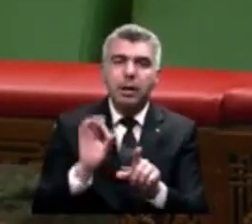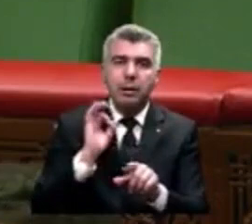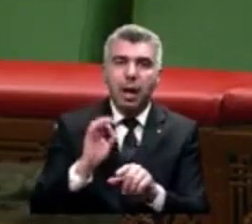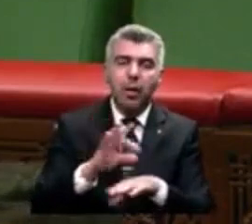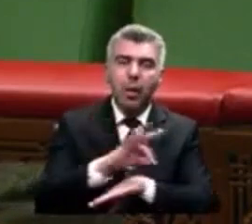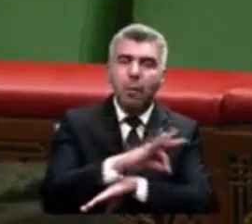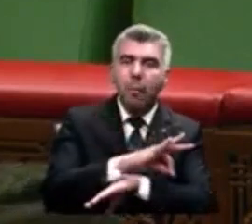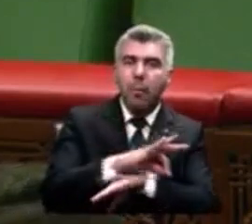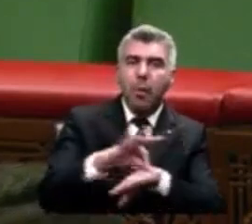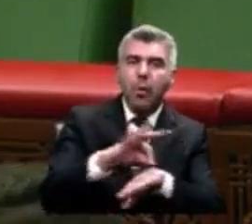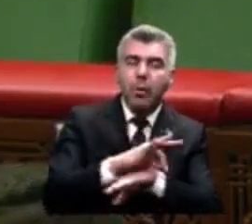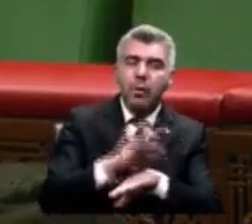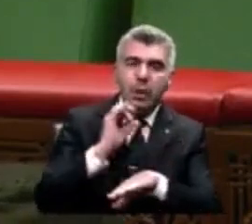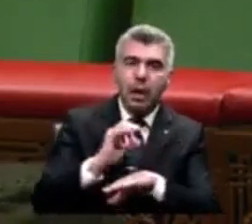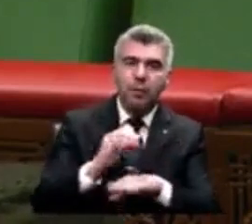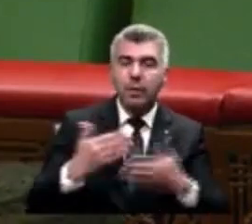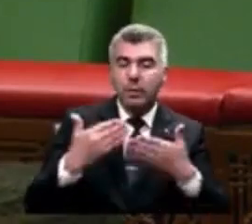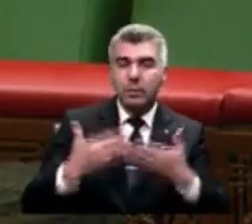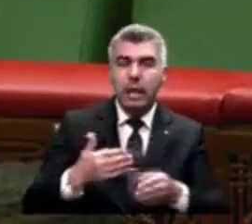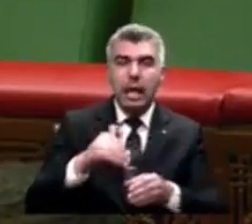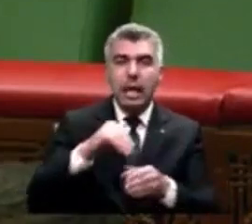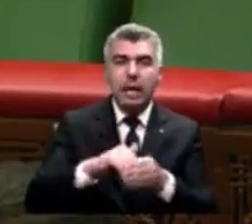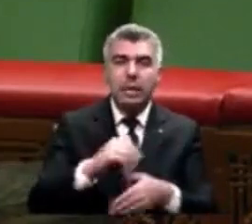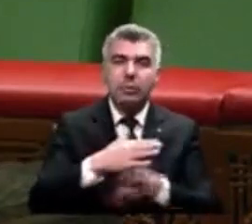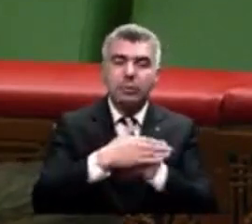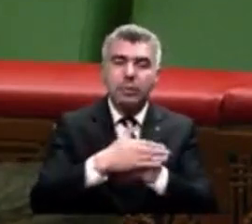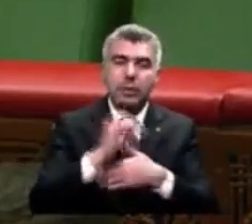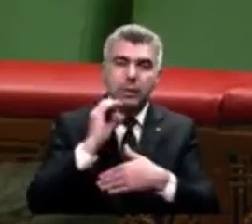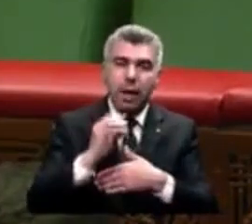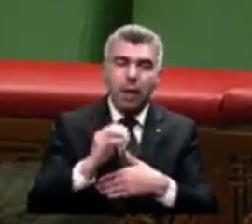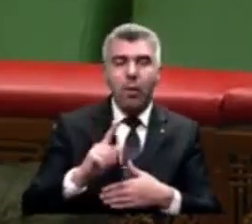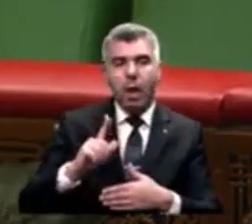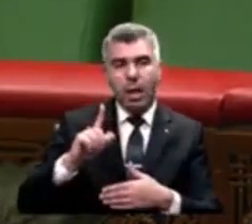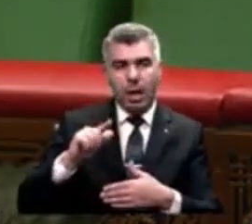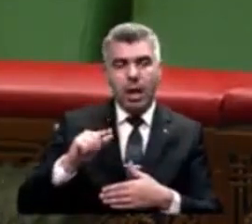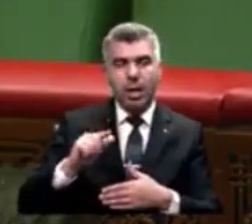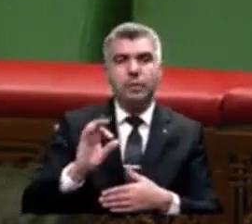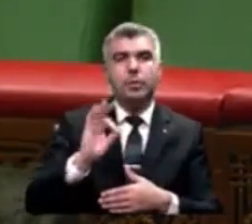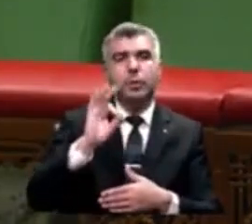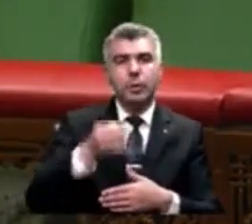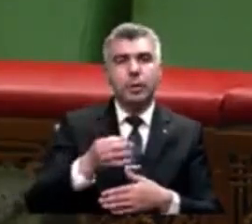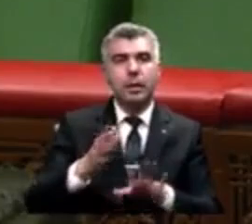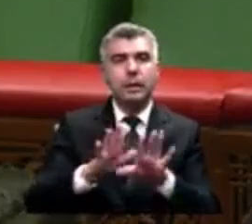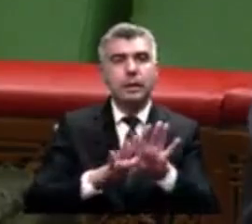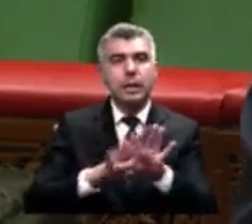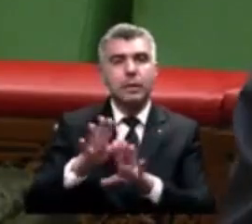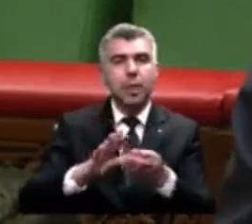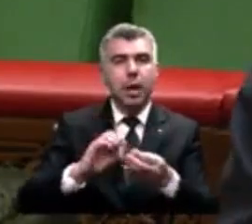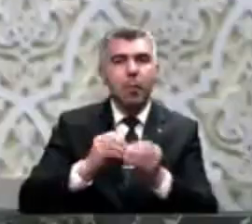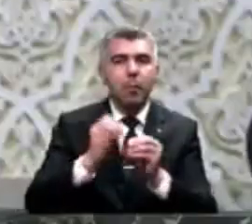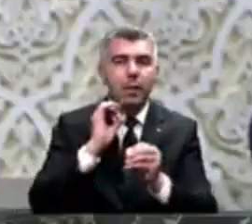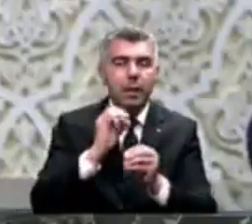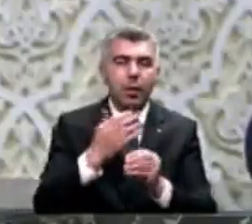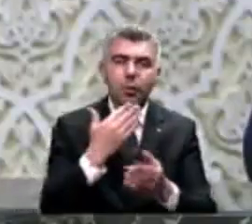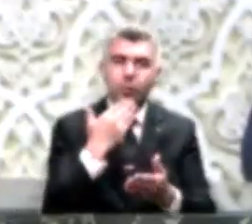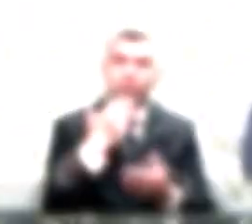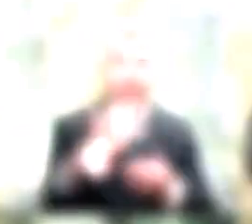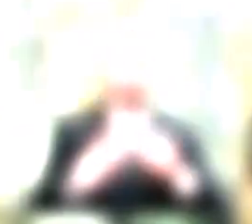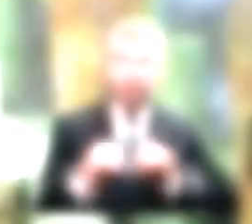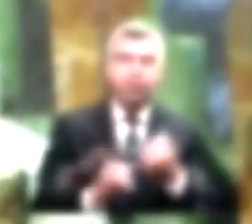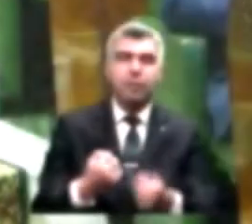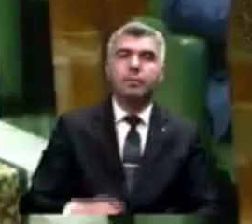البشرية. وفريقنا على اليقين بأنكم ستكونون في مستوى تدبير هذه الإشكالية. وشكرا لكم سيد